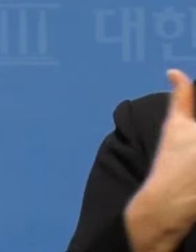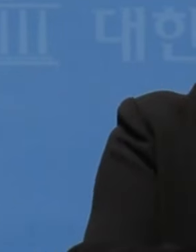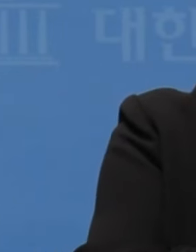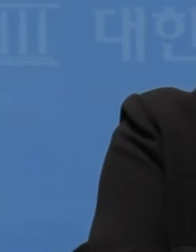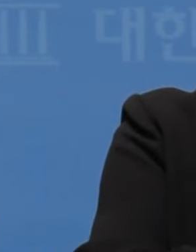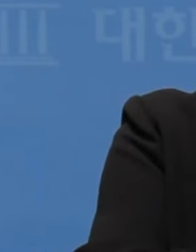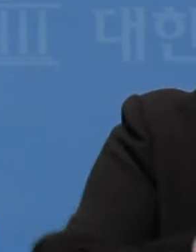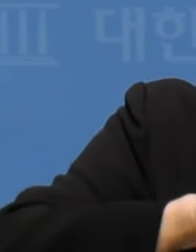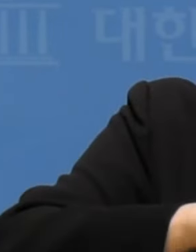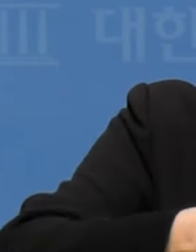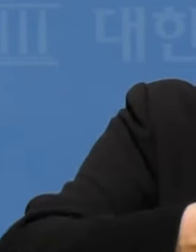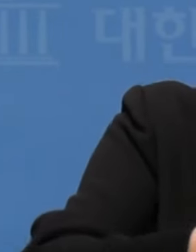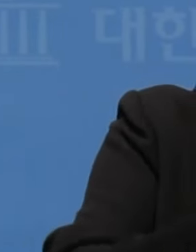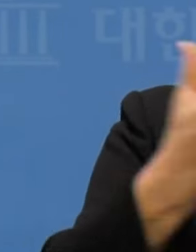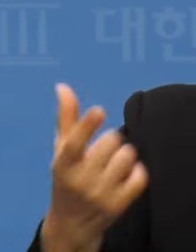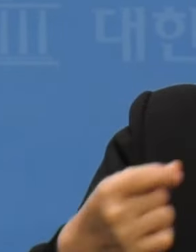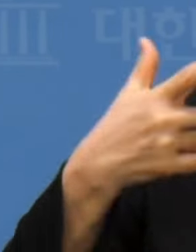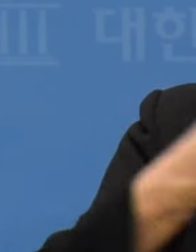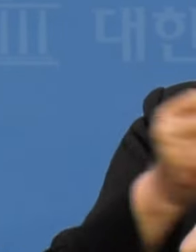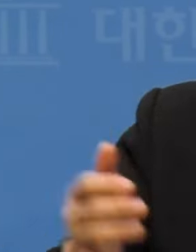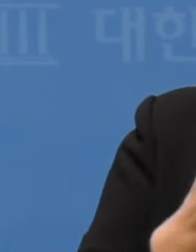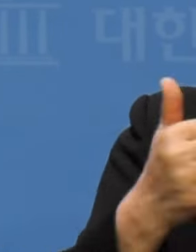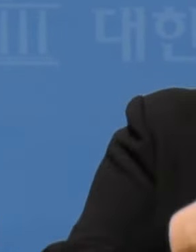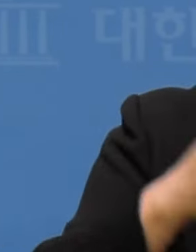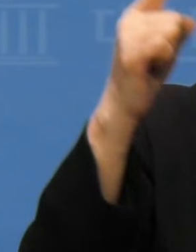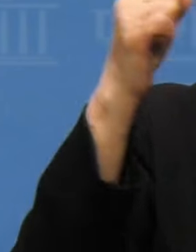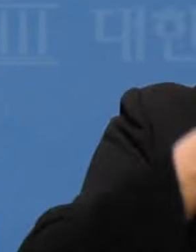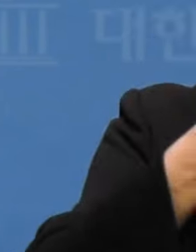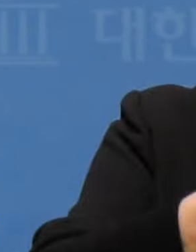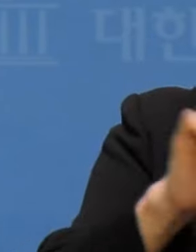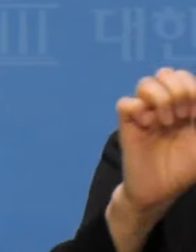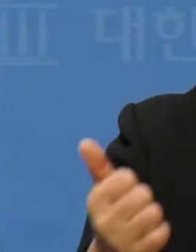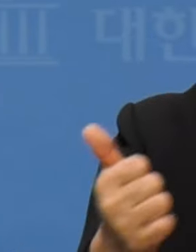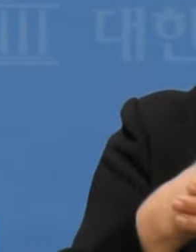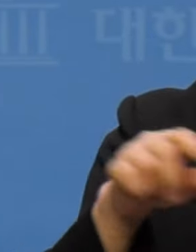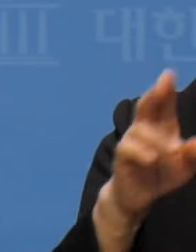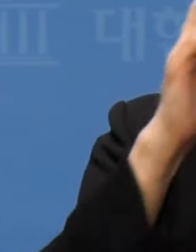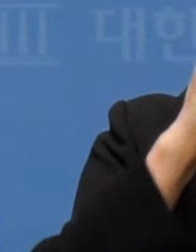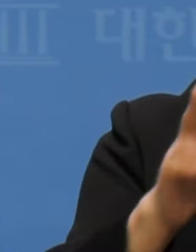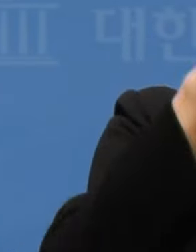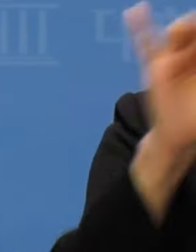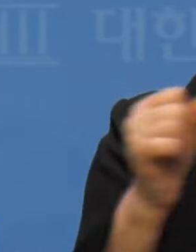주사를 강제로 맞게 하여 수많은 부작용 사망자와 중증 환자를 만들었습니다.